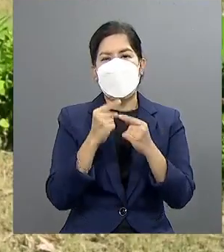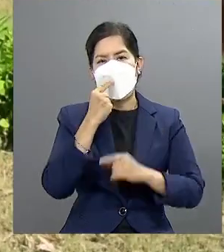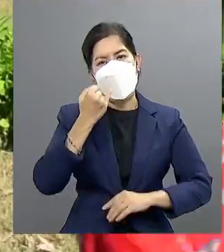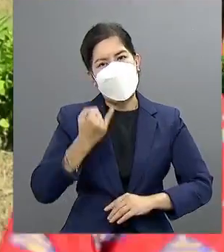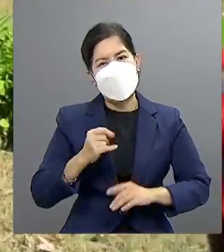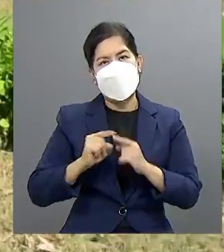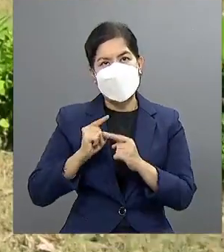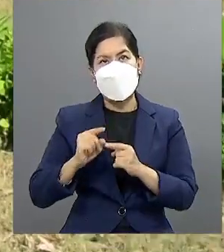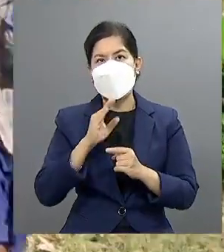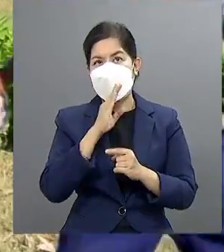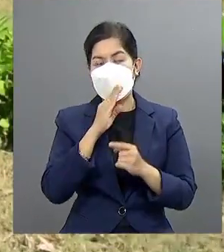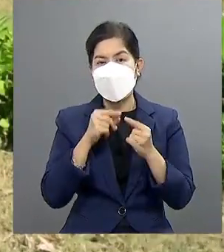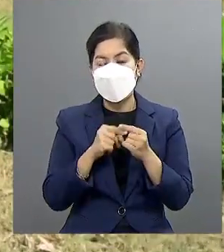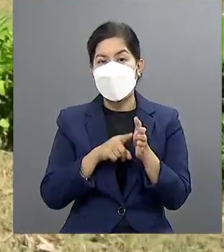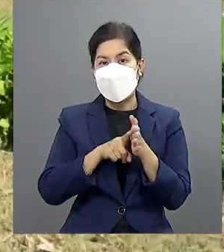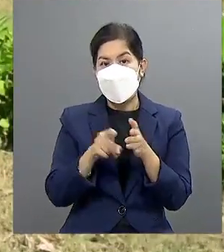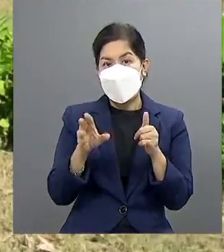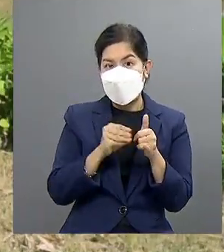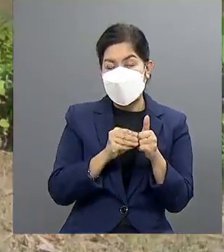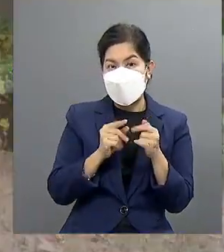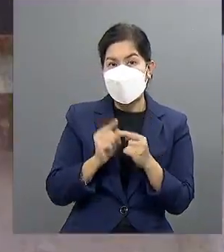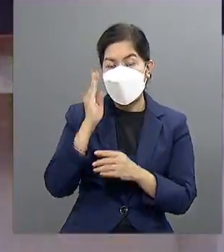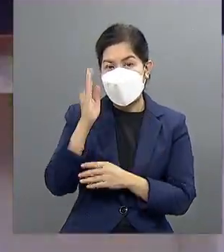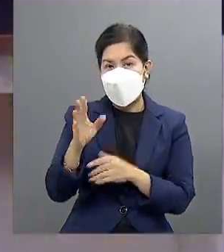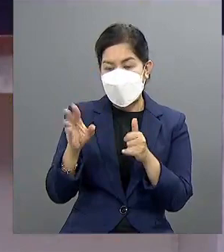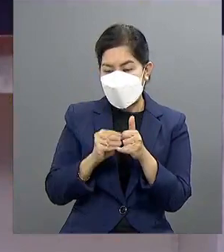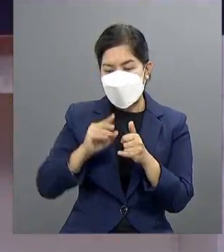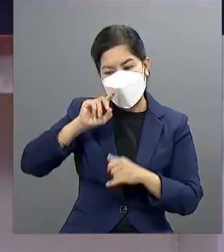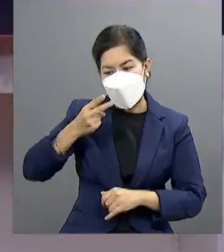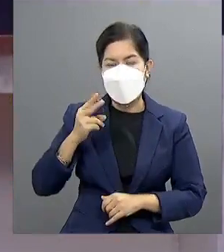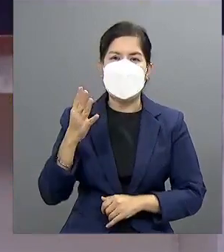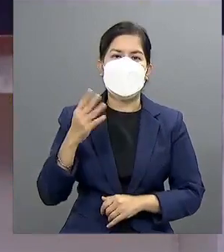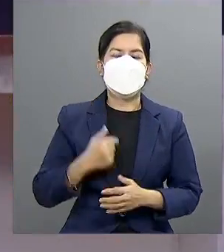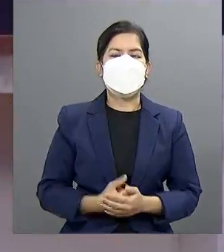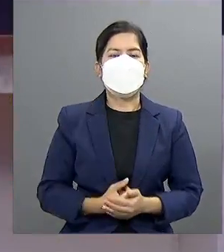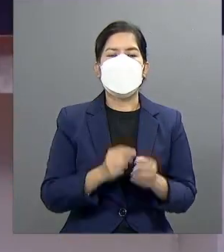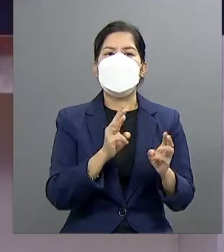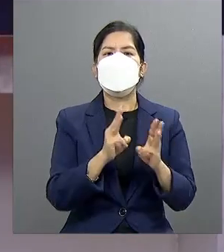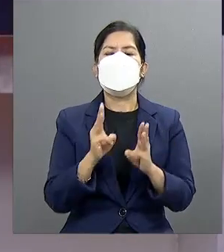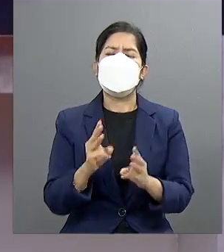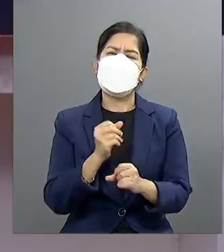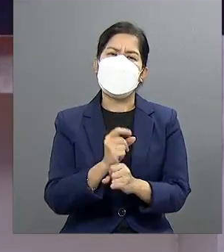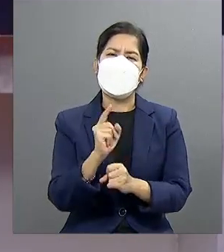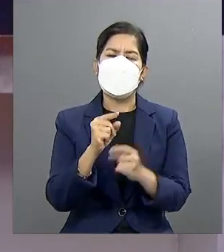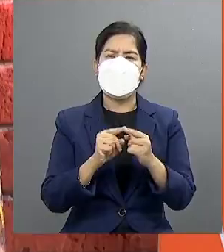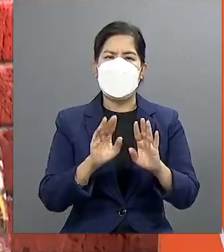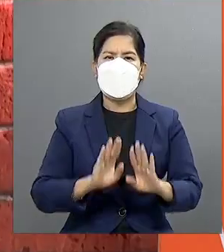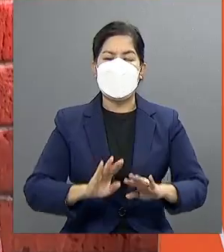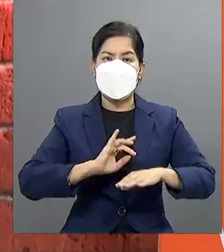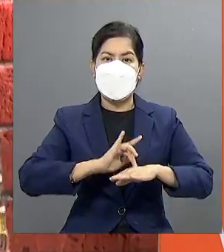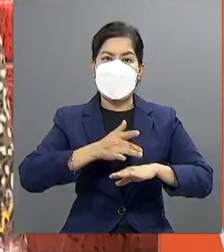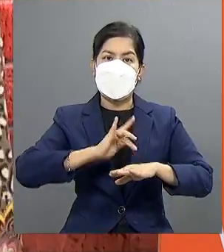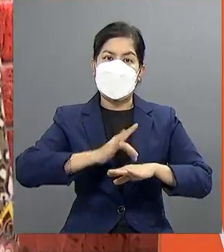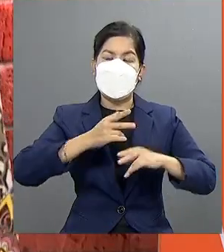บางทีก็ไม่ติดเชื้อนั้นซ้ำอีกนะคะ ถามแล้วเราจะเสริมสร้างภูมิคุ้มกันตามธรรมชาติของเราได้อย่างไรบ้างคะ ค่ะจริงๆหนึ่ง